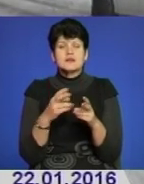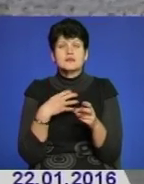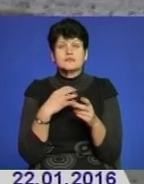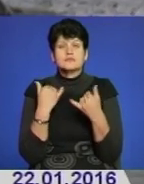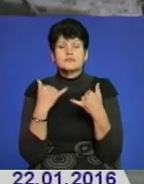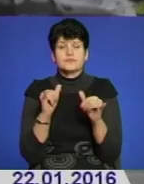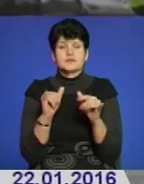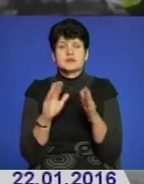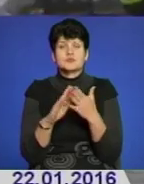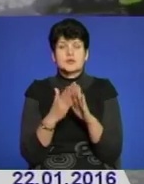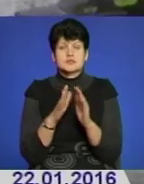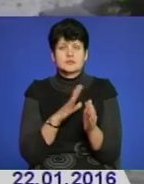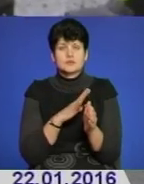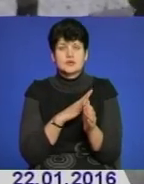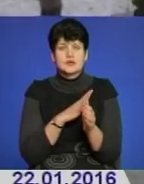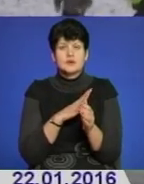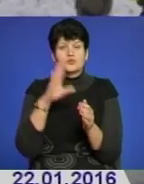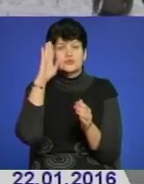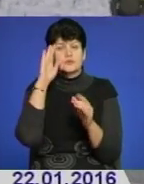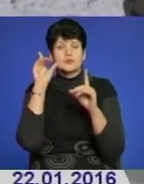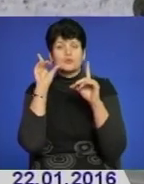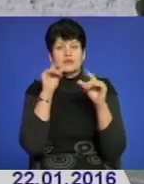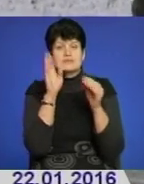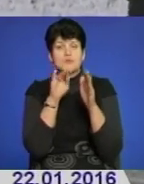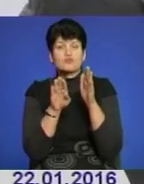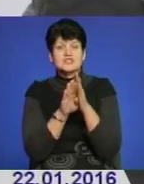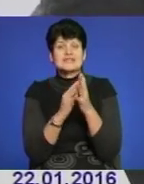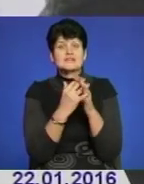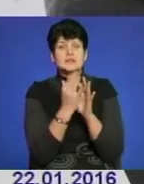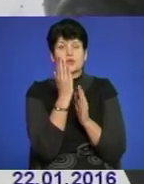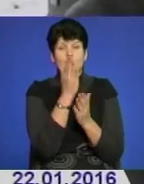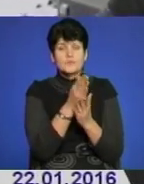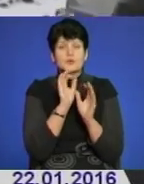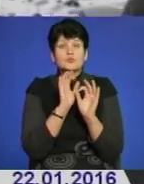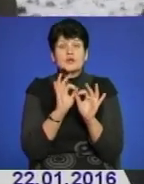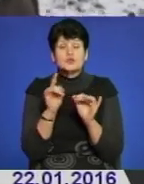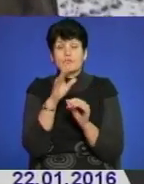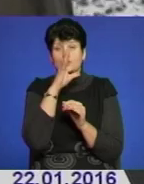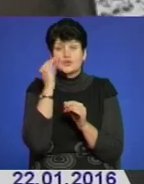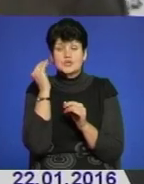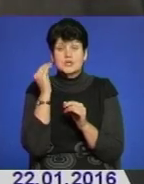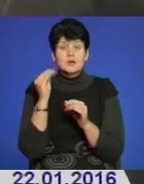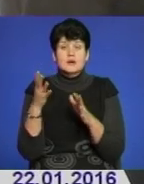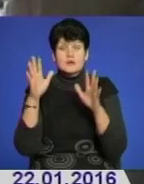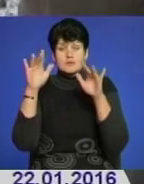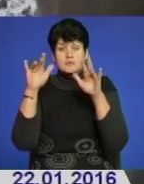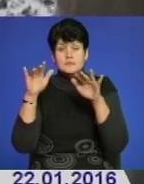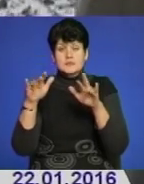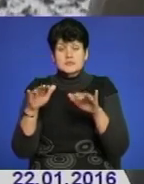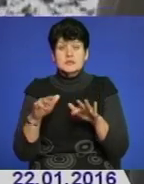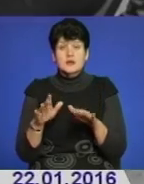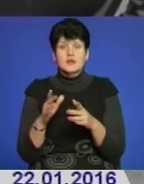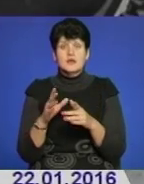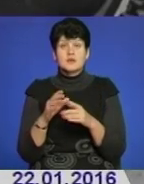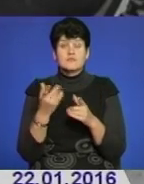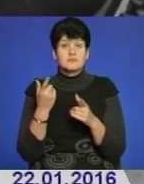виникла у Андрія Хама. Чоловік вранці виїхав з-під Волочиська до села. Він розповідає, що за ніч дорогу перетрусило снігом і у якийсь момент